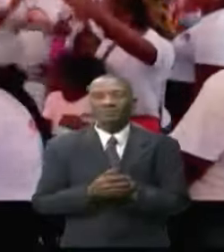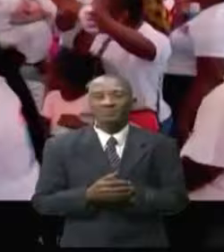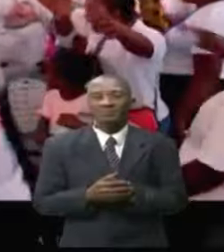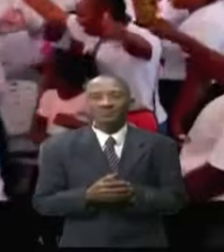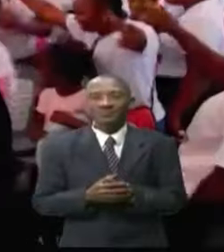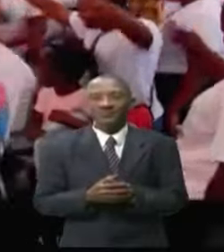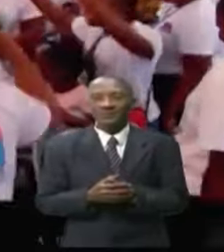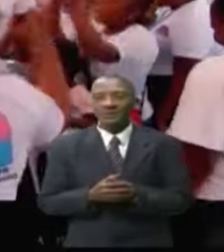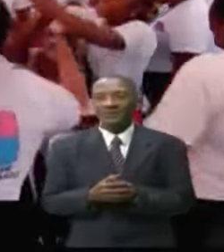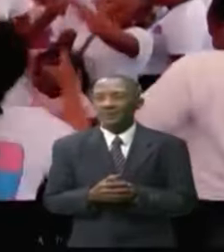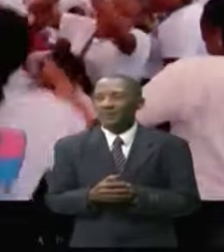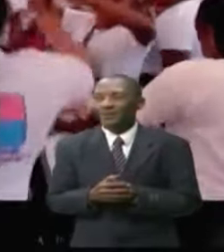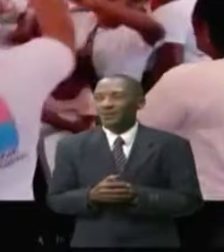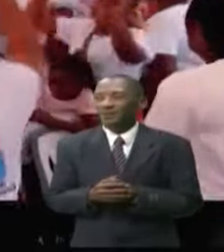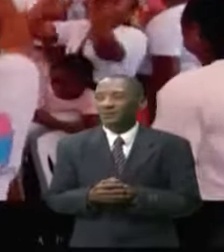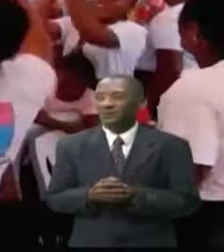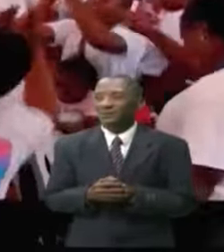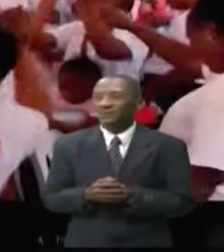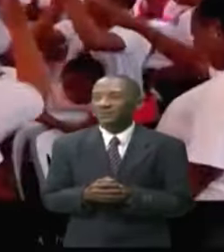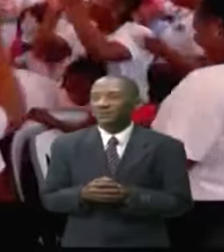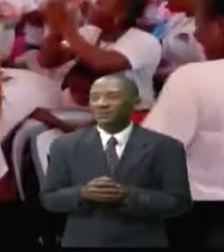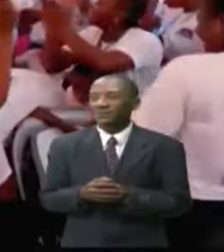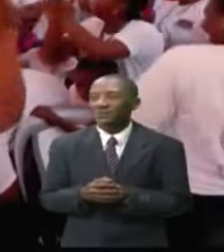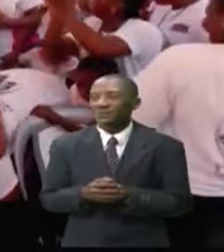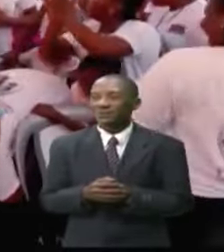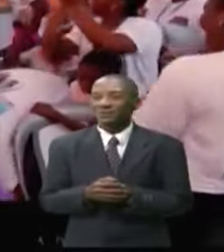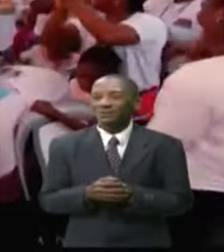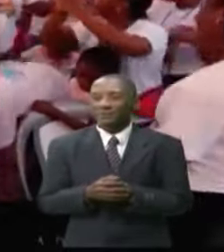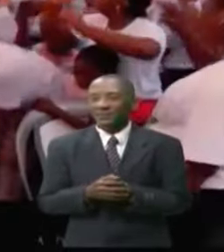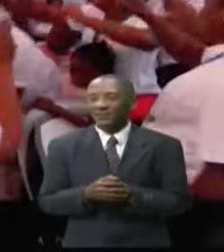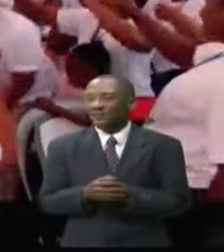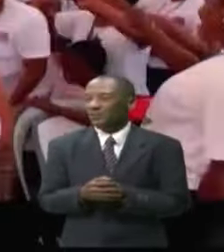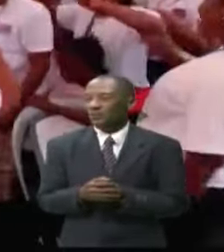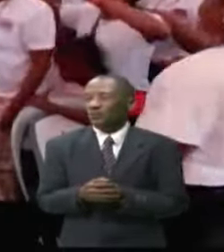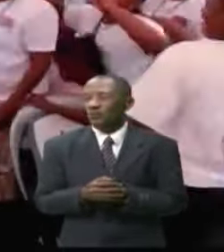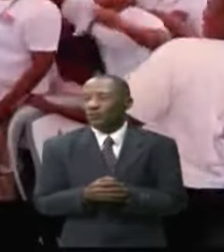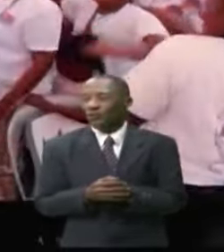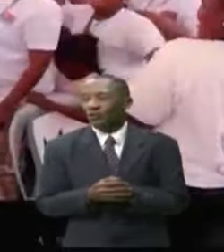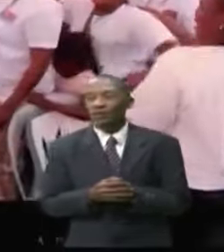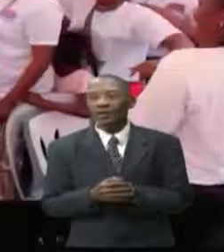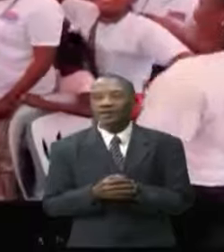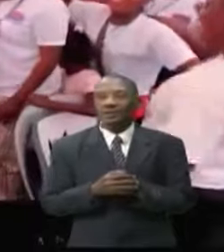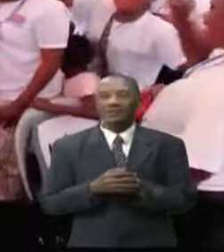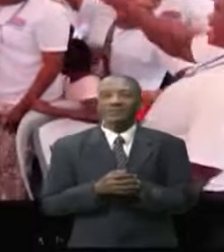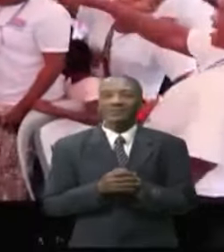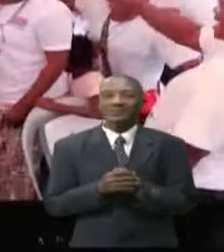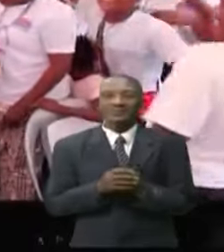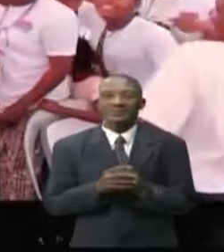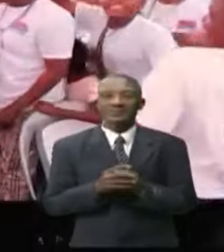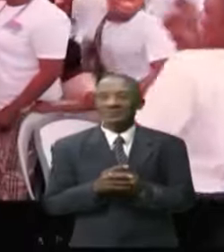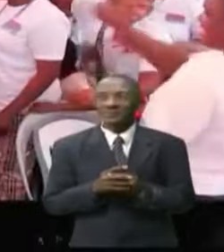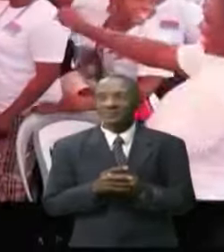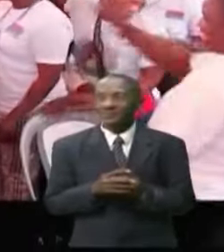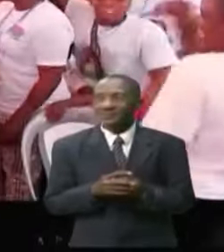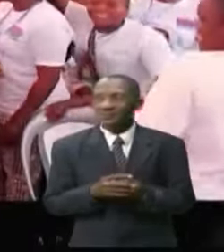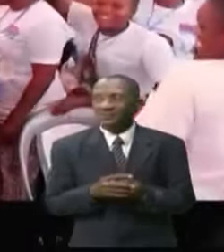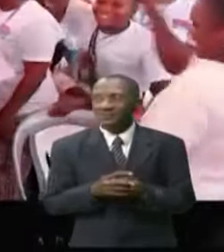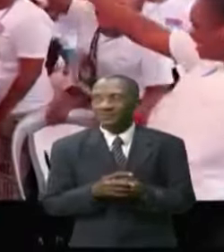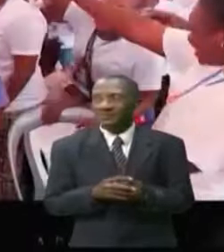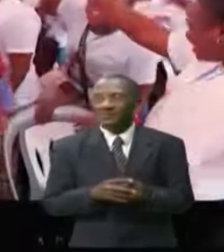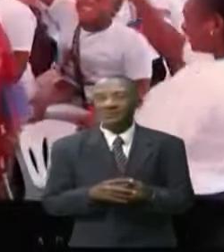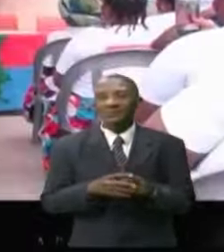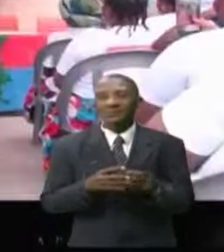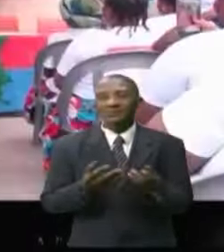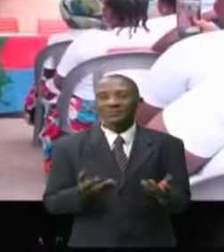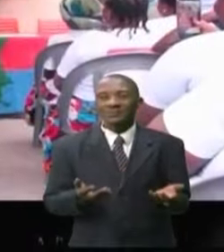l'entrepreneuriatilisation sur l'autonomisation de la femme Christine F motema a touché cette fois-ci les femmes résidants à liingwala